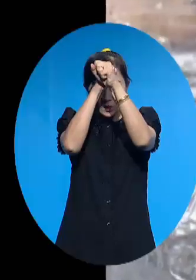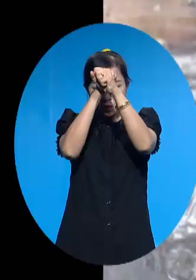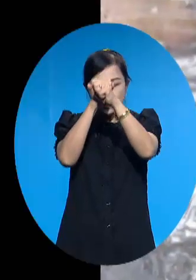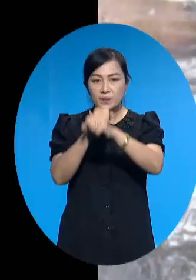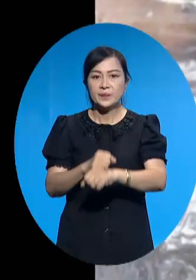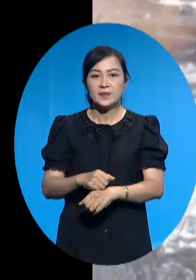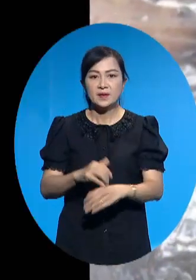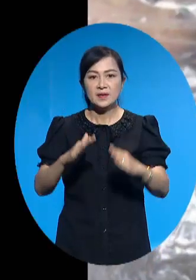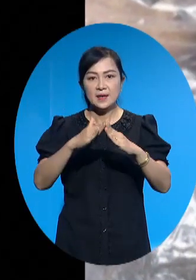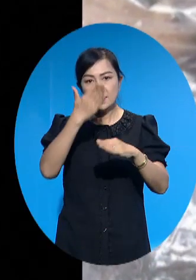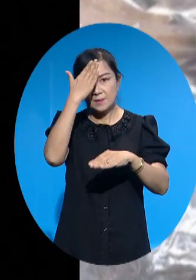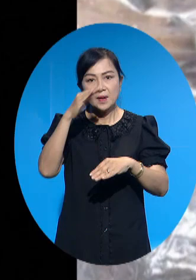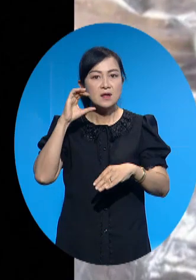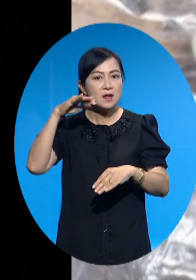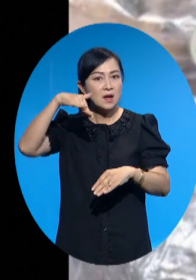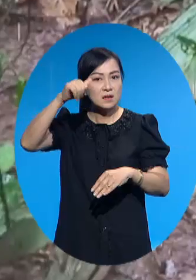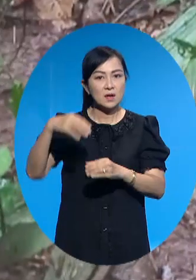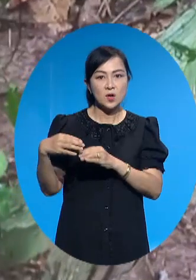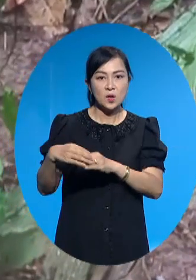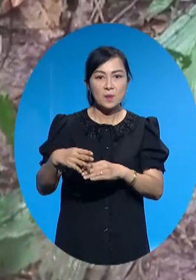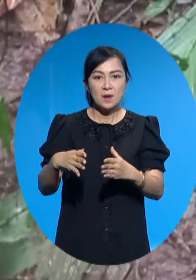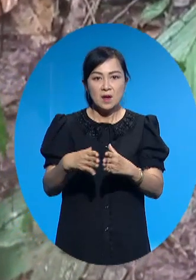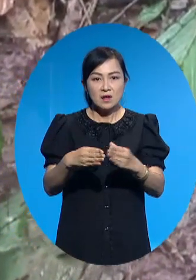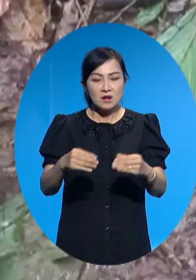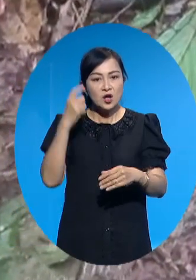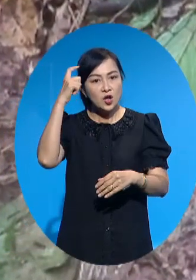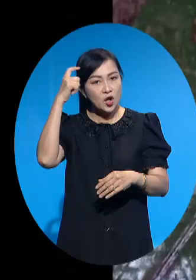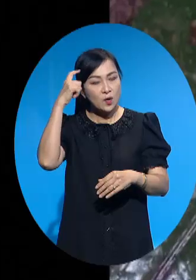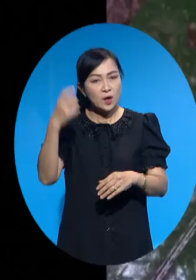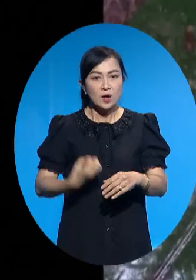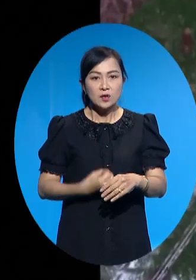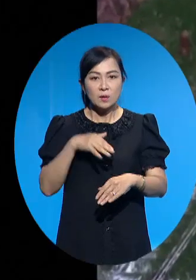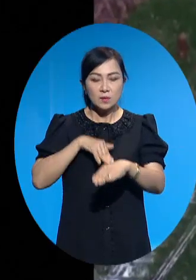Người nhà cho hay người chị lớn nhất trong nhóm rất am hiểu về bí quyết sinh tồn trong rừng.